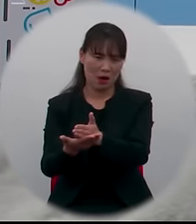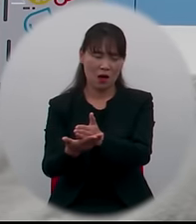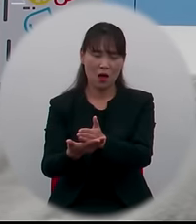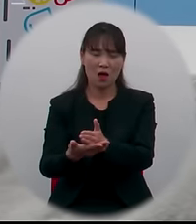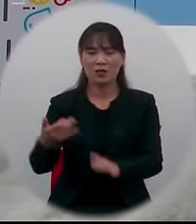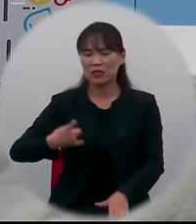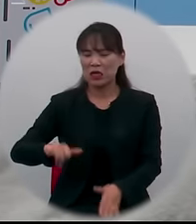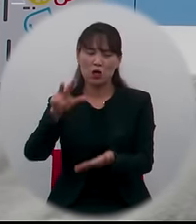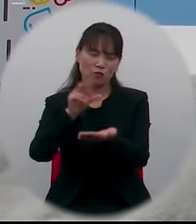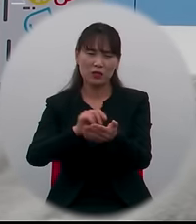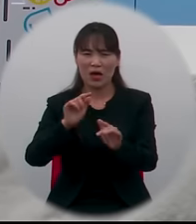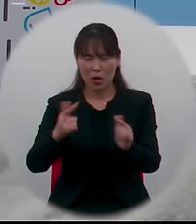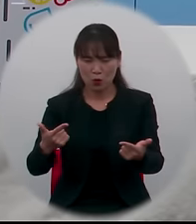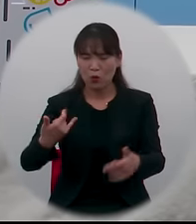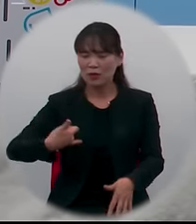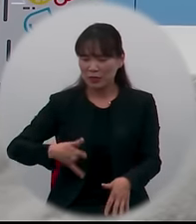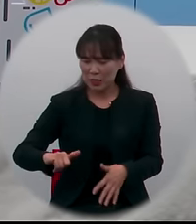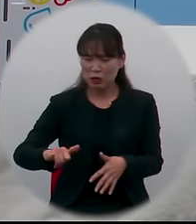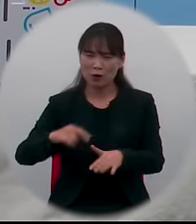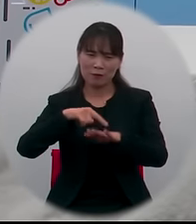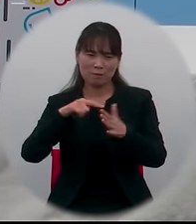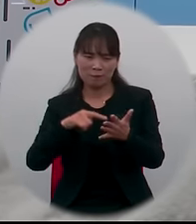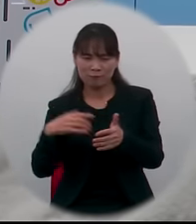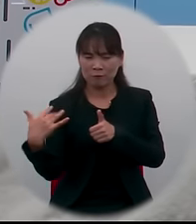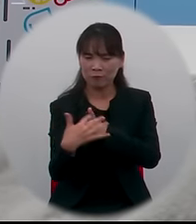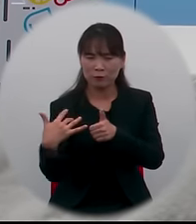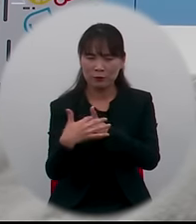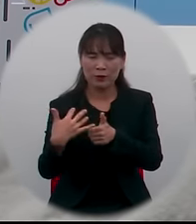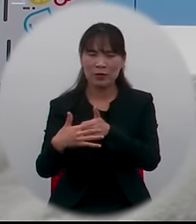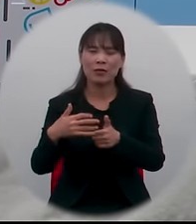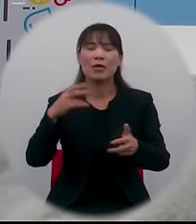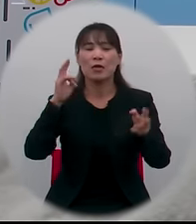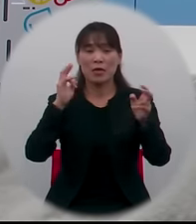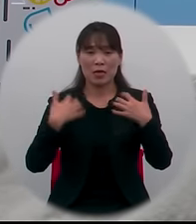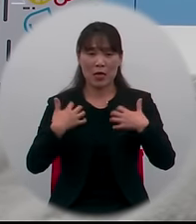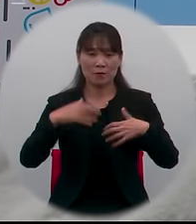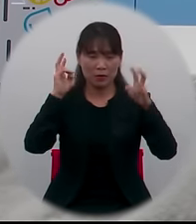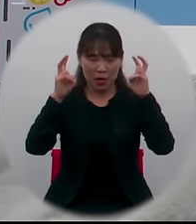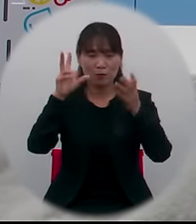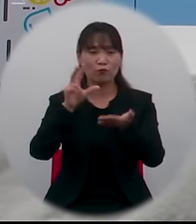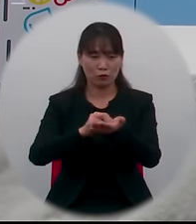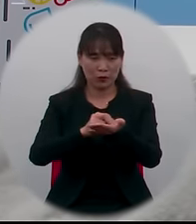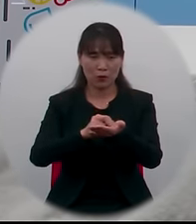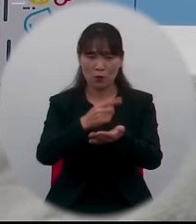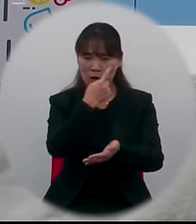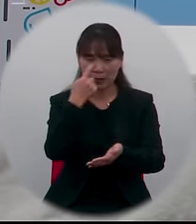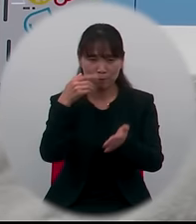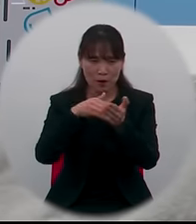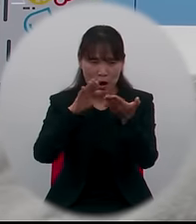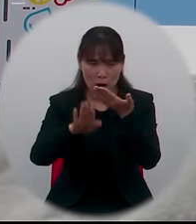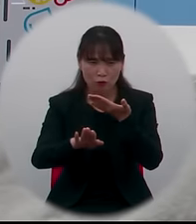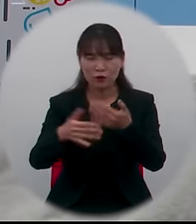돼요 아이들의 문제가 아니라 그런 아이들의 취약한 심리를 악용한 게임사의 문제로 어 판단을 하셔서